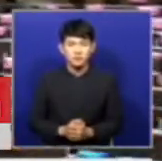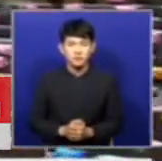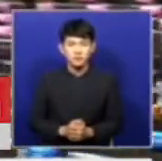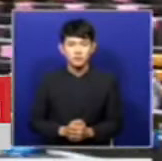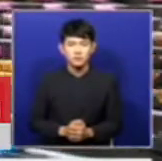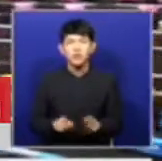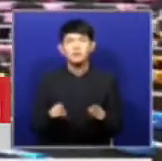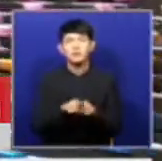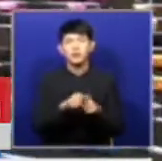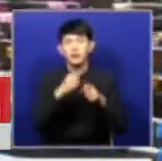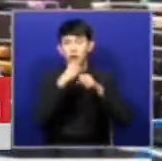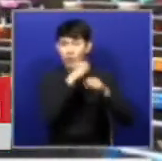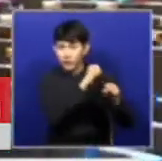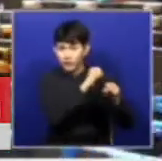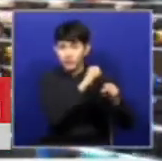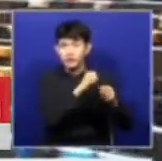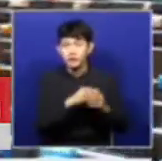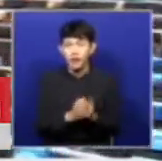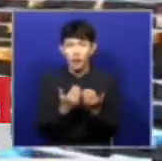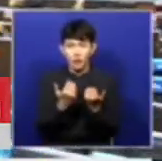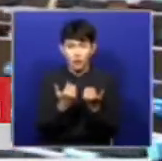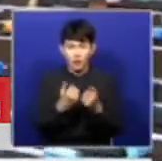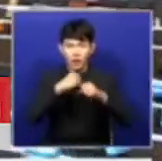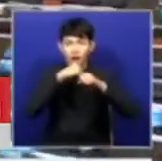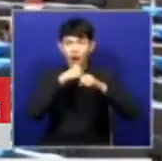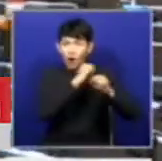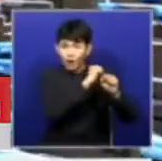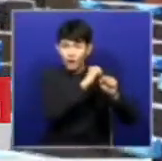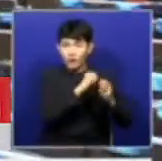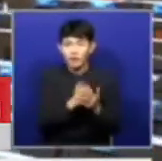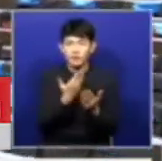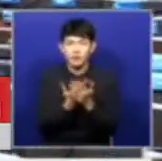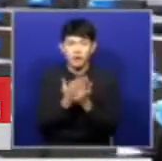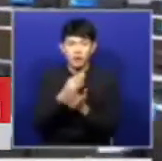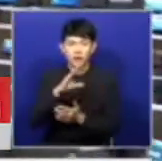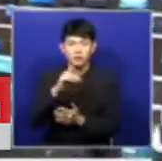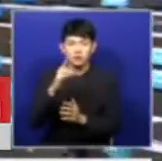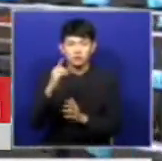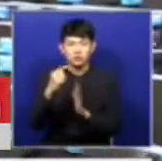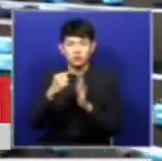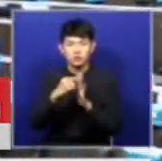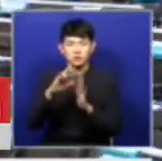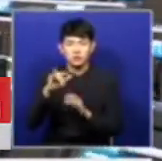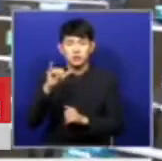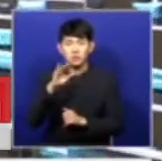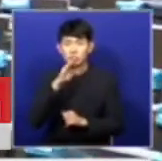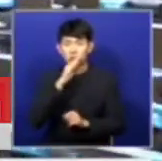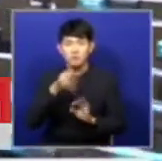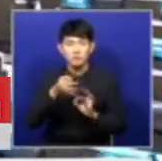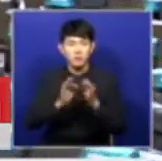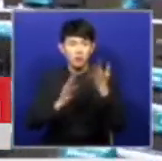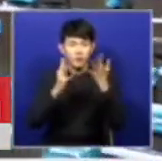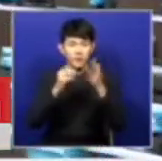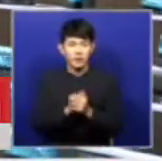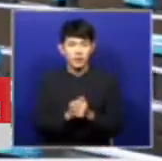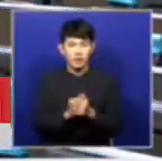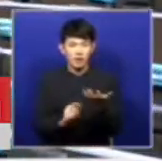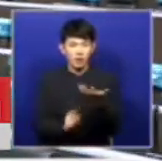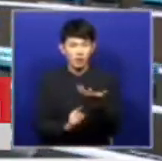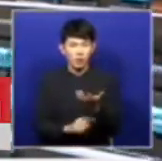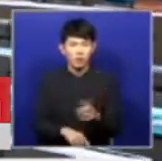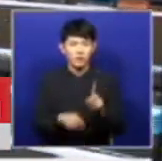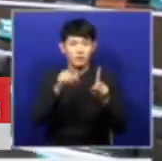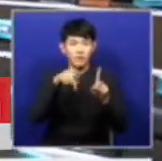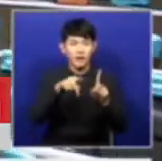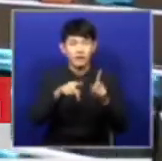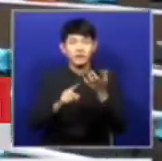เช่นเดียวกันครับวันนี้เนี่ยการผลิตอ้อยเนี่ยมีค่าชดเชยถ้าเกิดว่าอ้อยไม่ได้เผาตกตันนึงผมไม่แน่ใจราคา